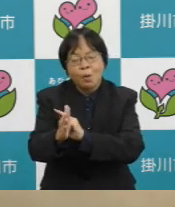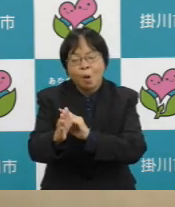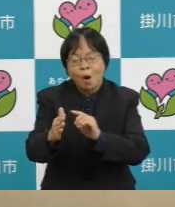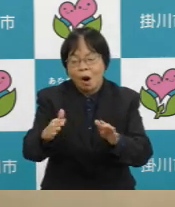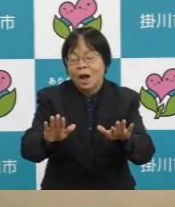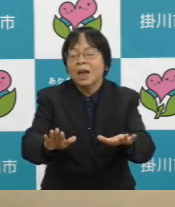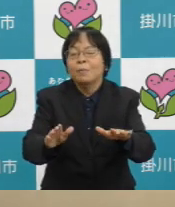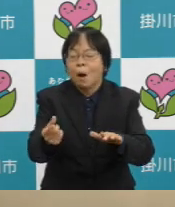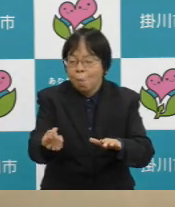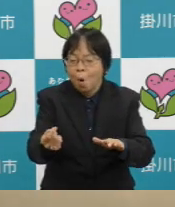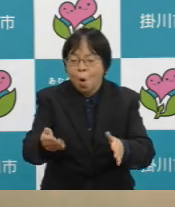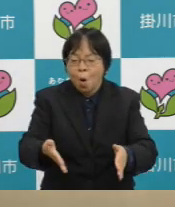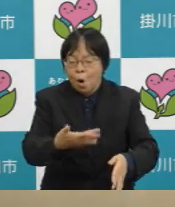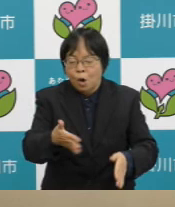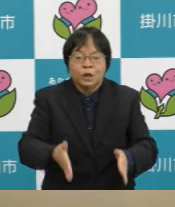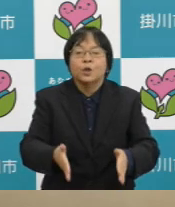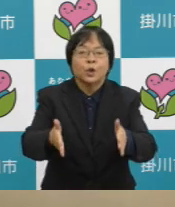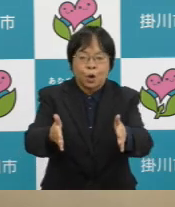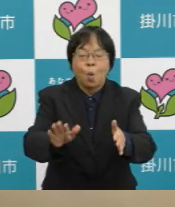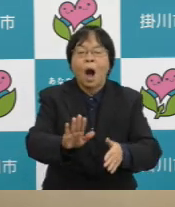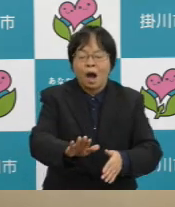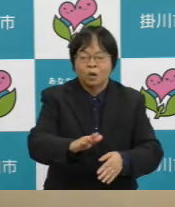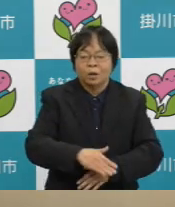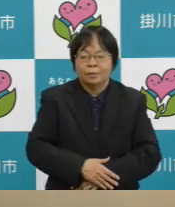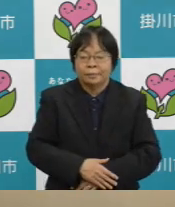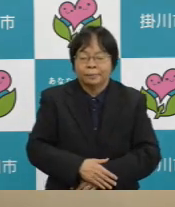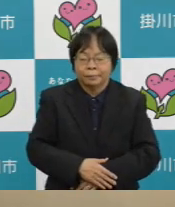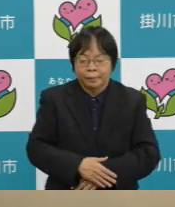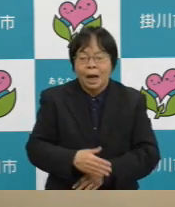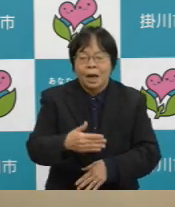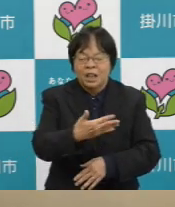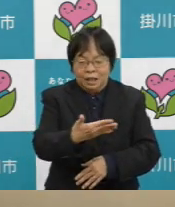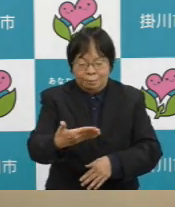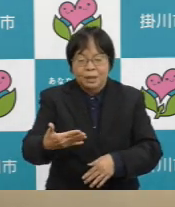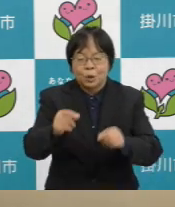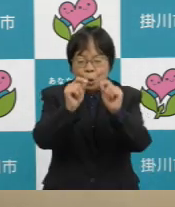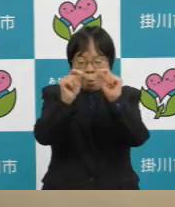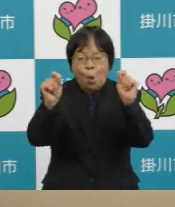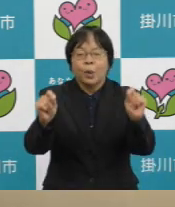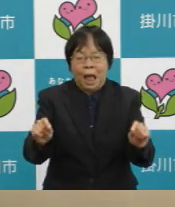水路があるわけでありますので、まあ、そのくらい水の問題っていうのは